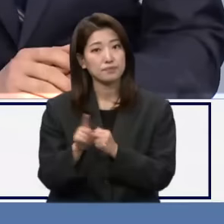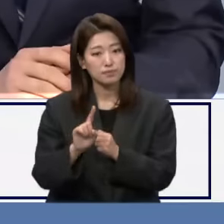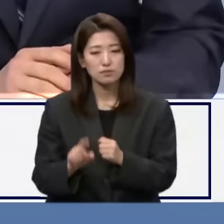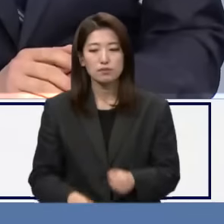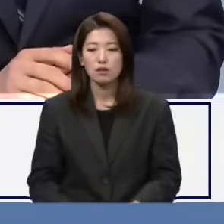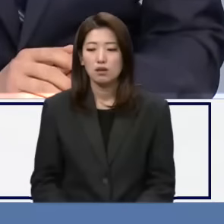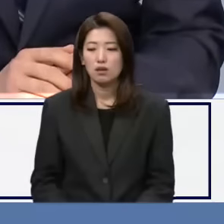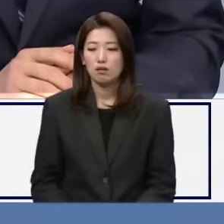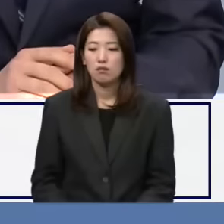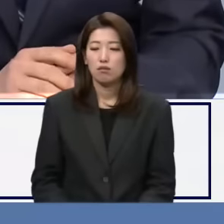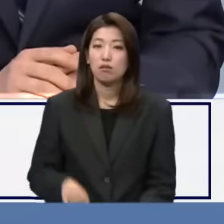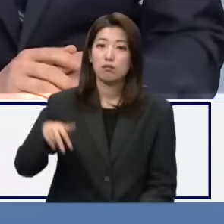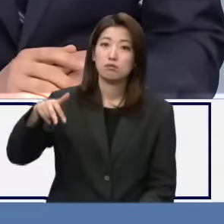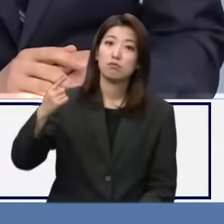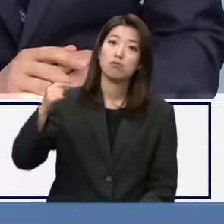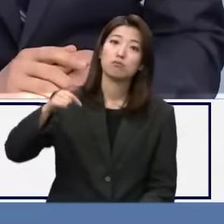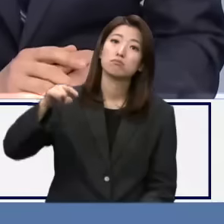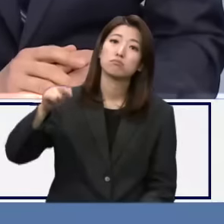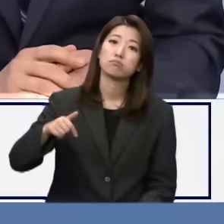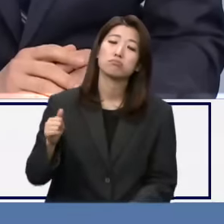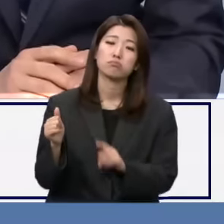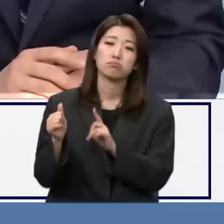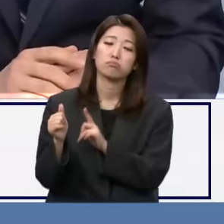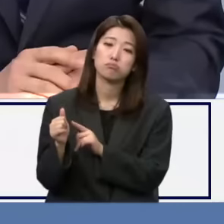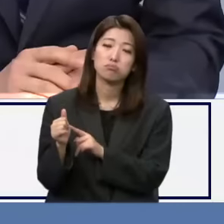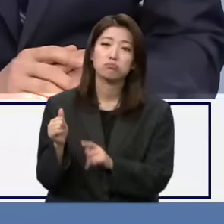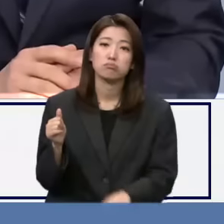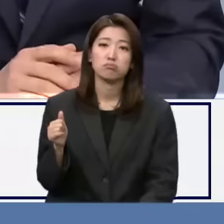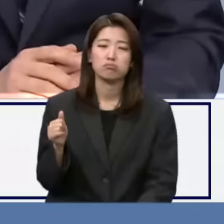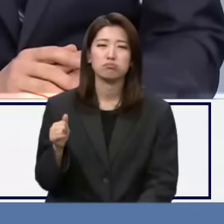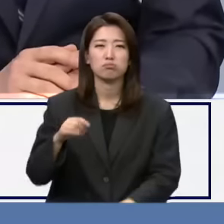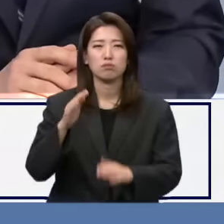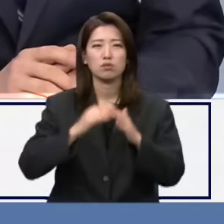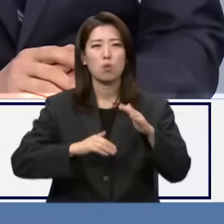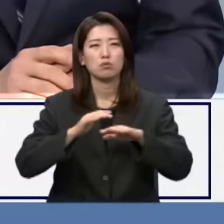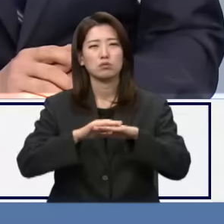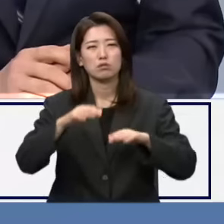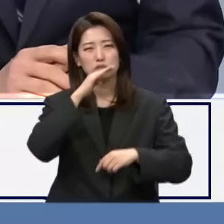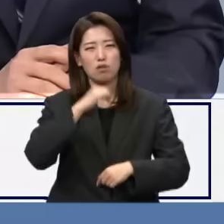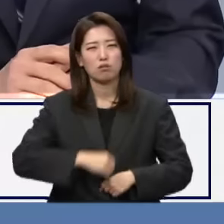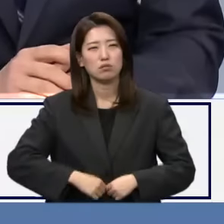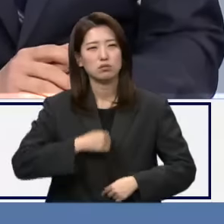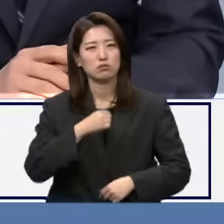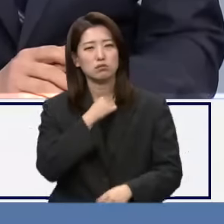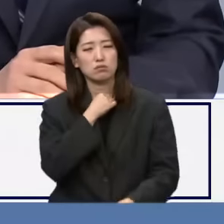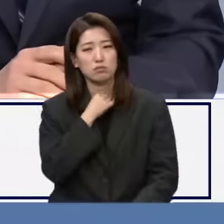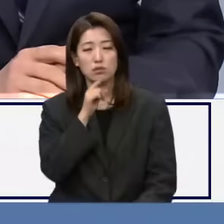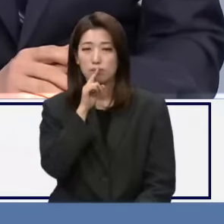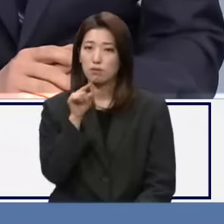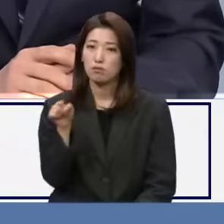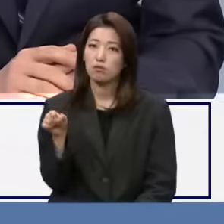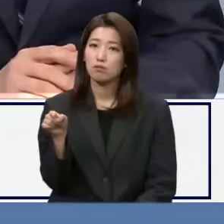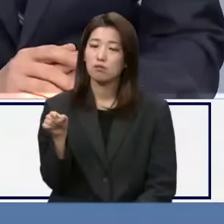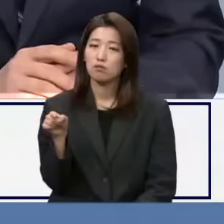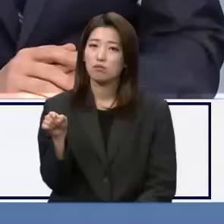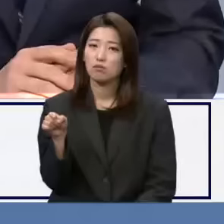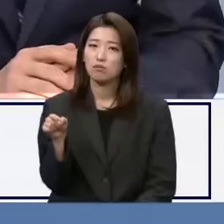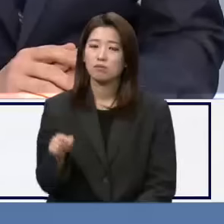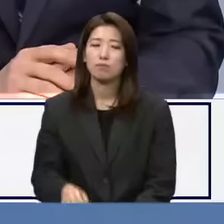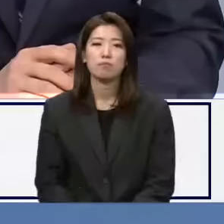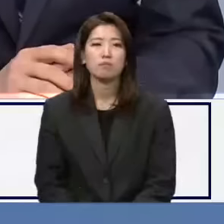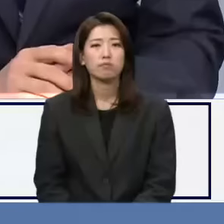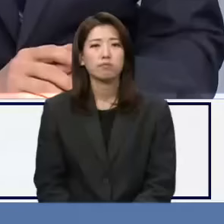혁신당이 내고 있는 나름의 공정과 정의가 아 지금이 조국 대표와 또 비교되는 측면이 분명히